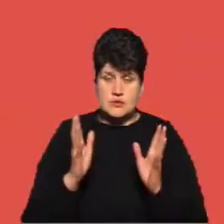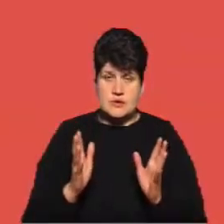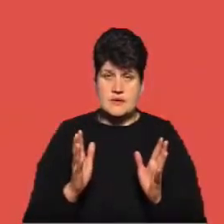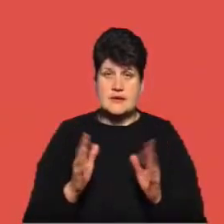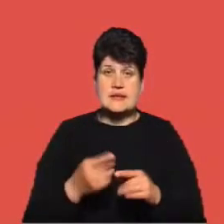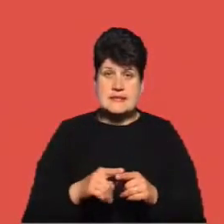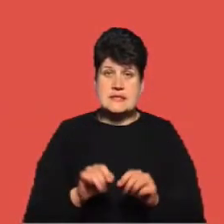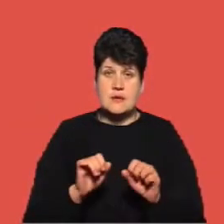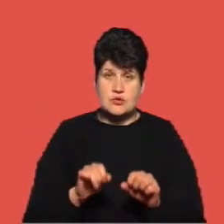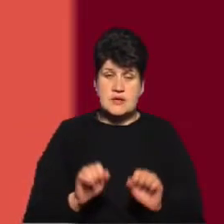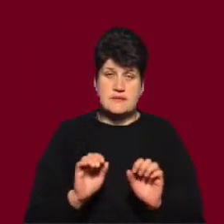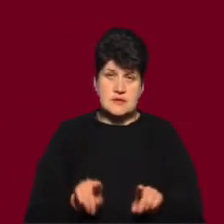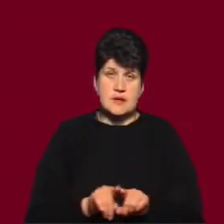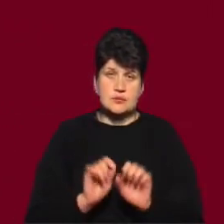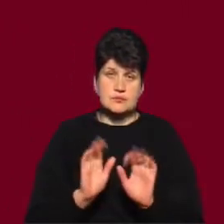виключена.